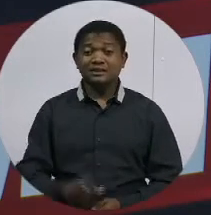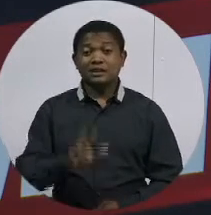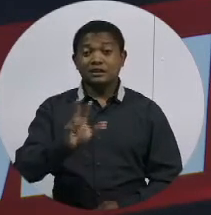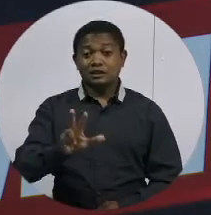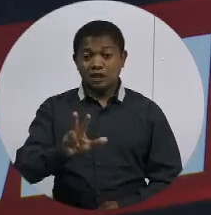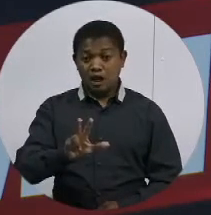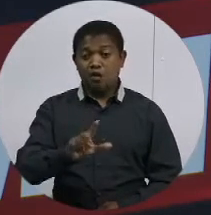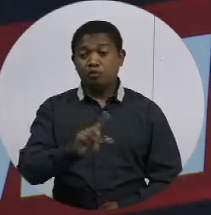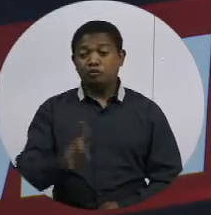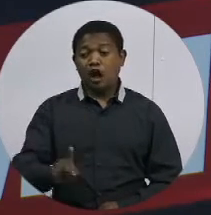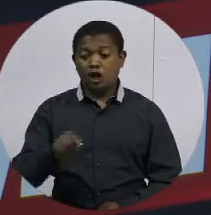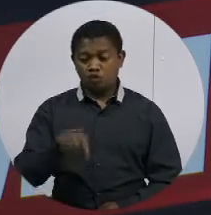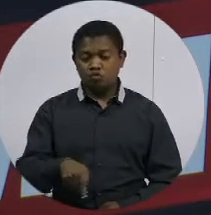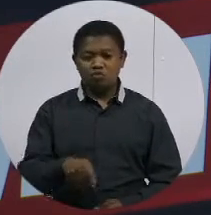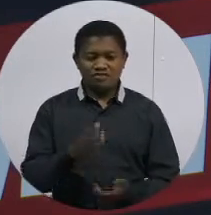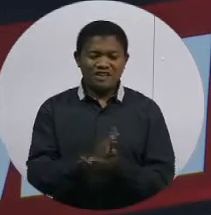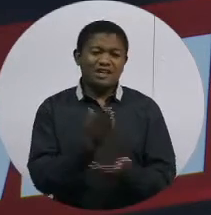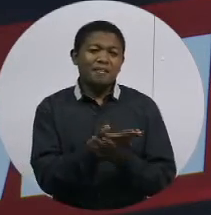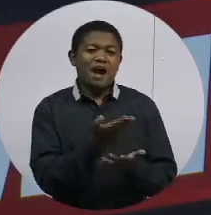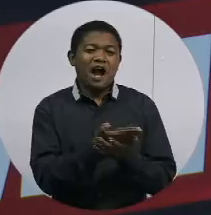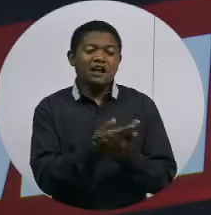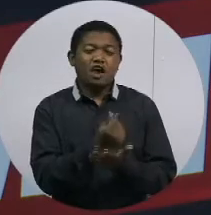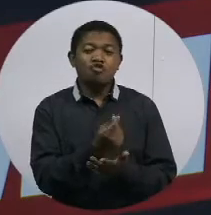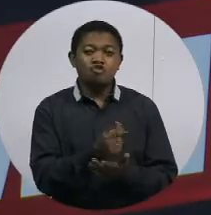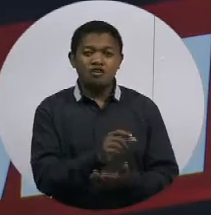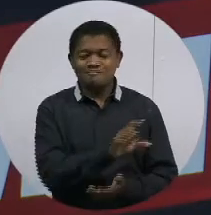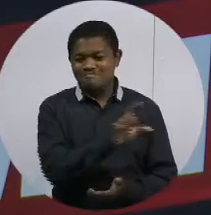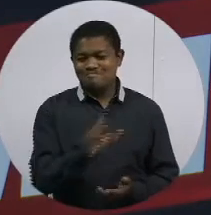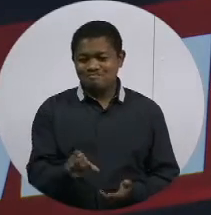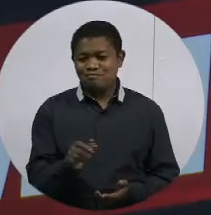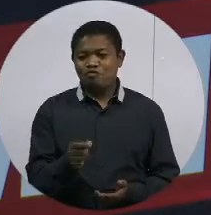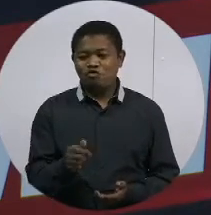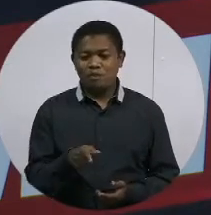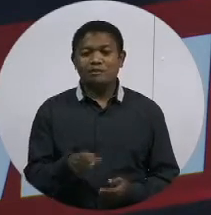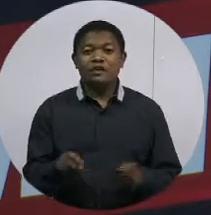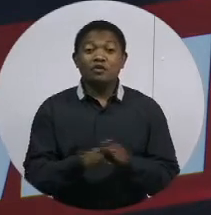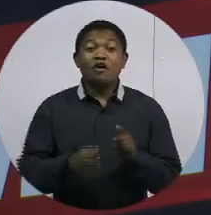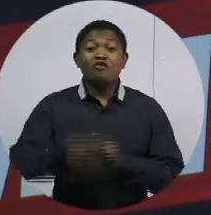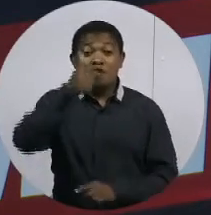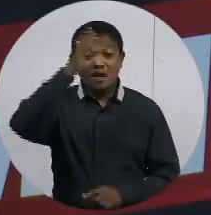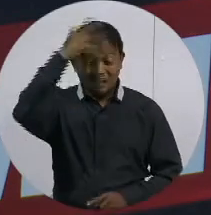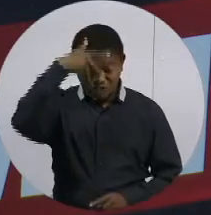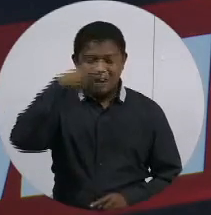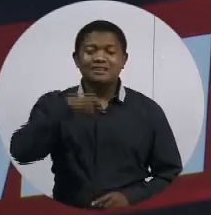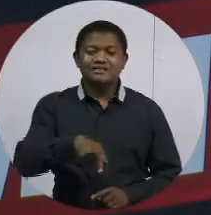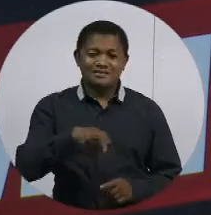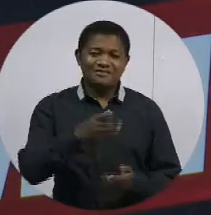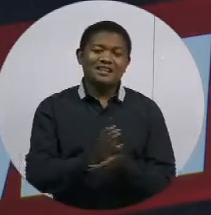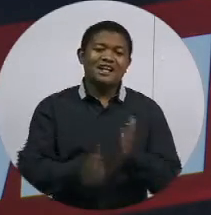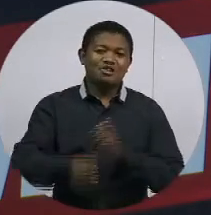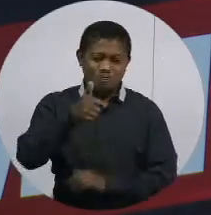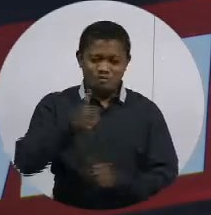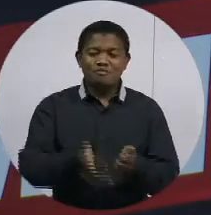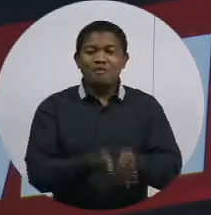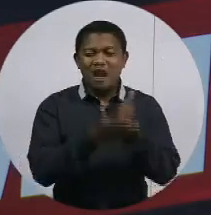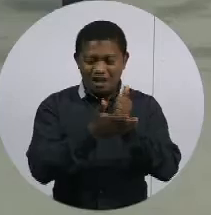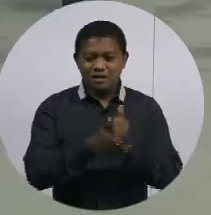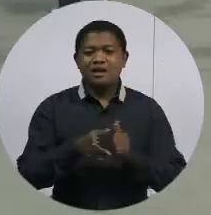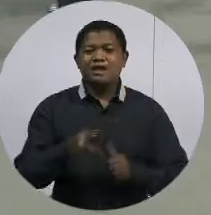tamin'n'ity tetikasa ity ary natao indrindra narenana ny toekarena amin'izao krizy ara-pahasalamana izao Girardo